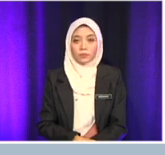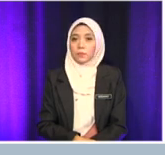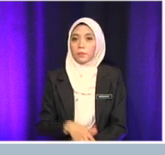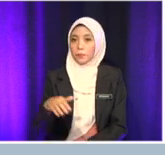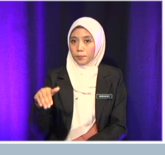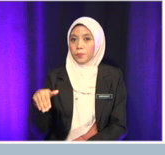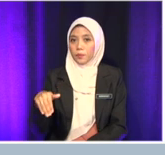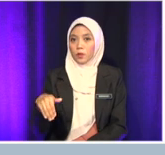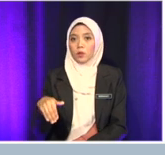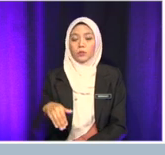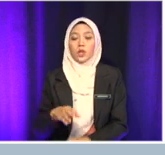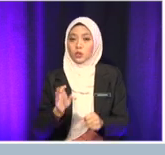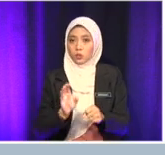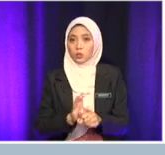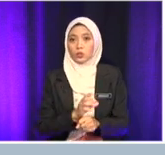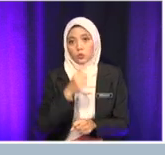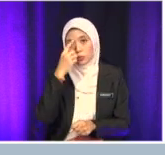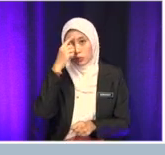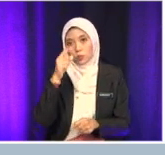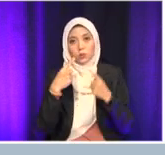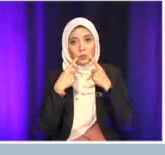kenapa Sebab kita